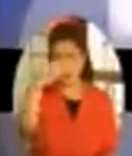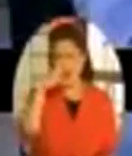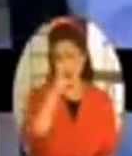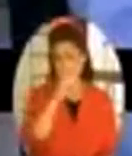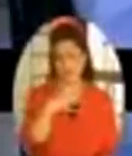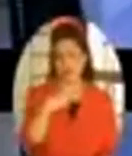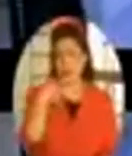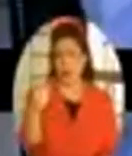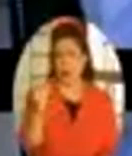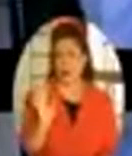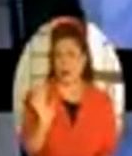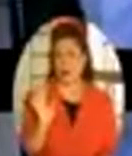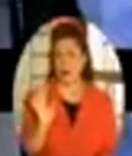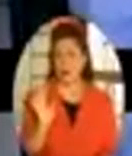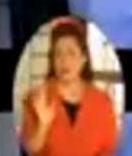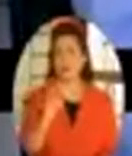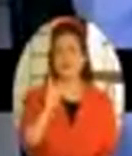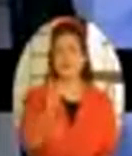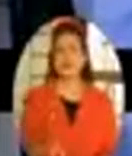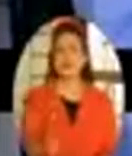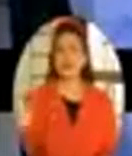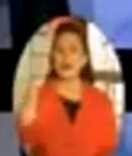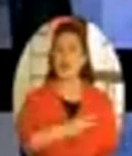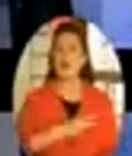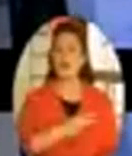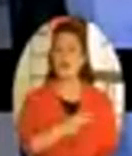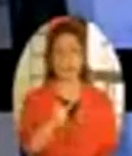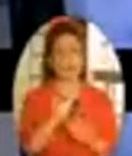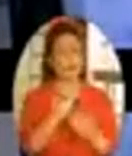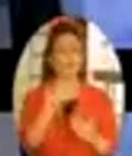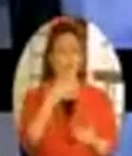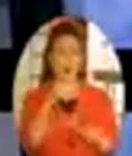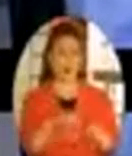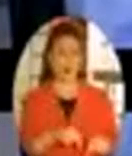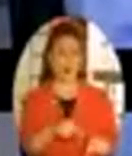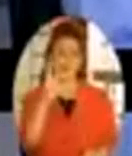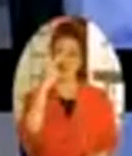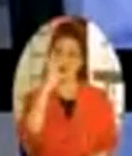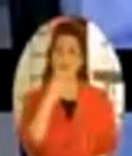הצופים, שימו לב, צריך להבין שכאשר